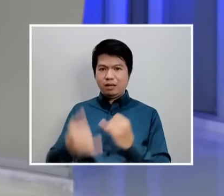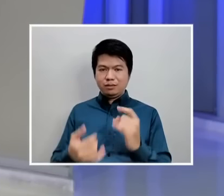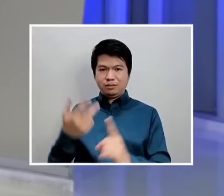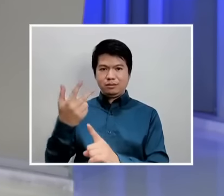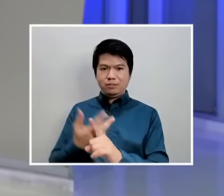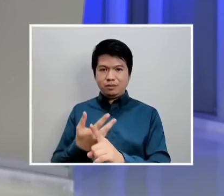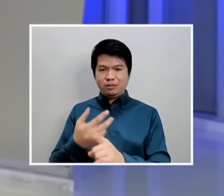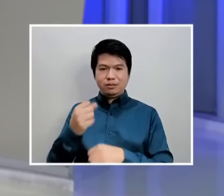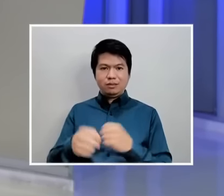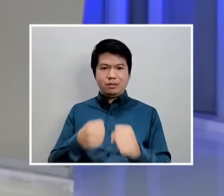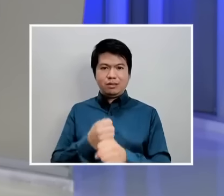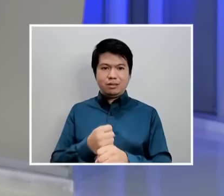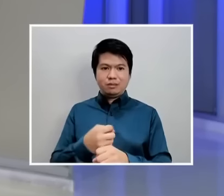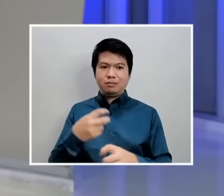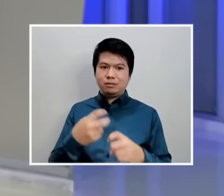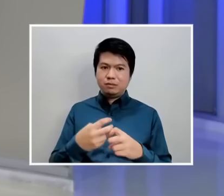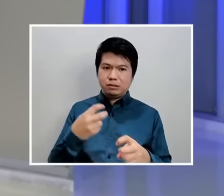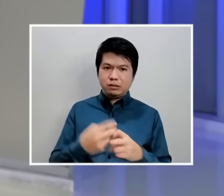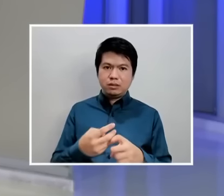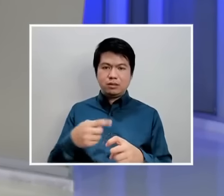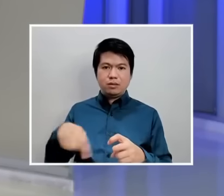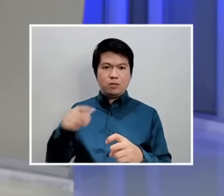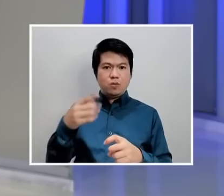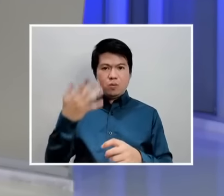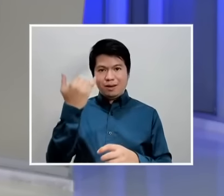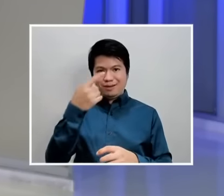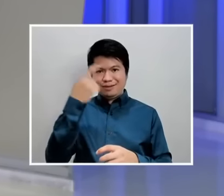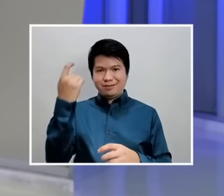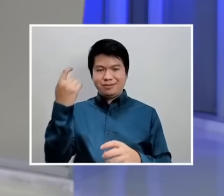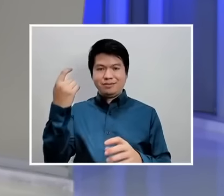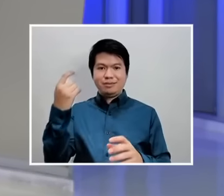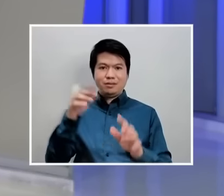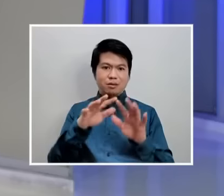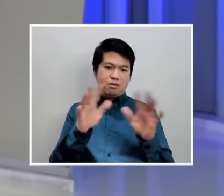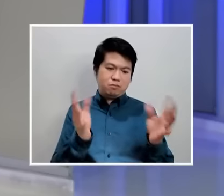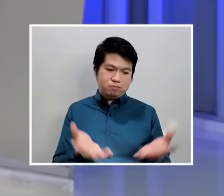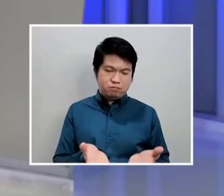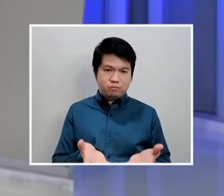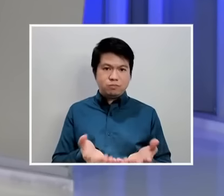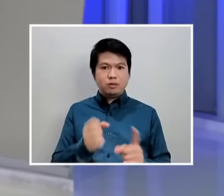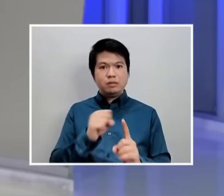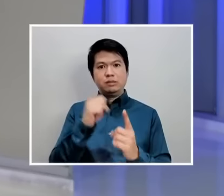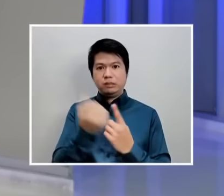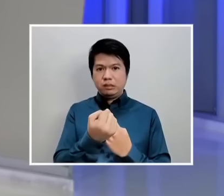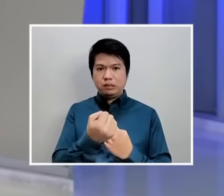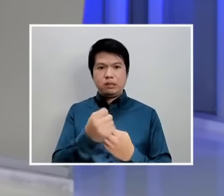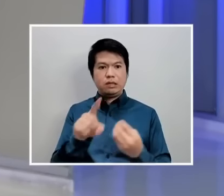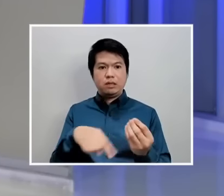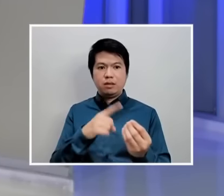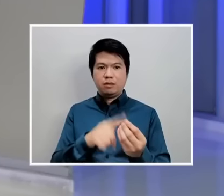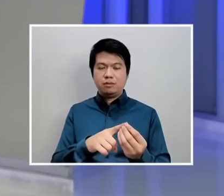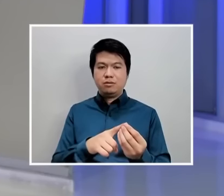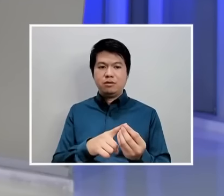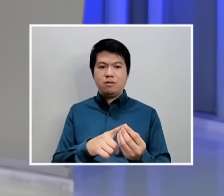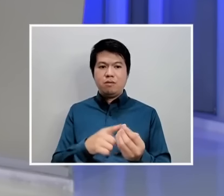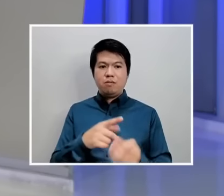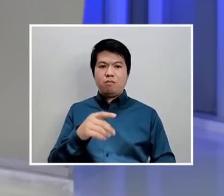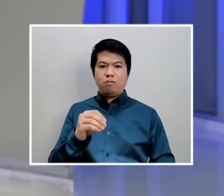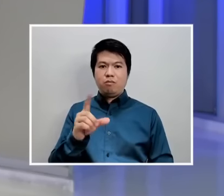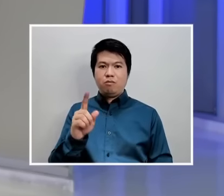sa mga ito dahil pumasok na umano ang mundo sa estadong tinatawag na Holy Crisis na